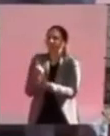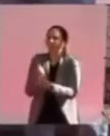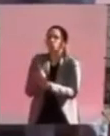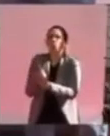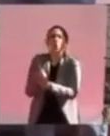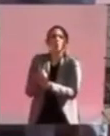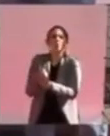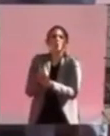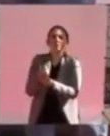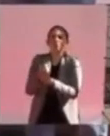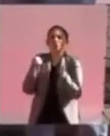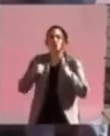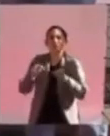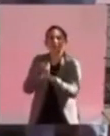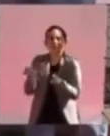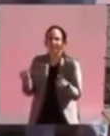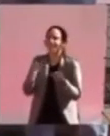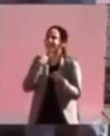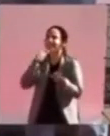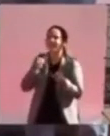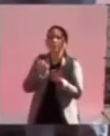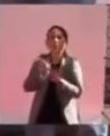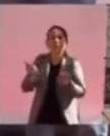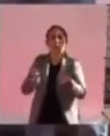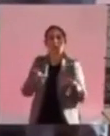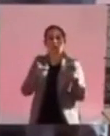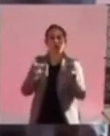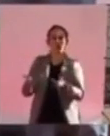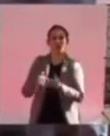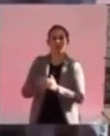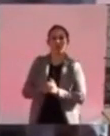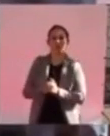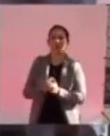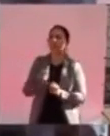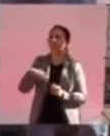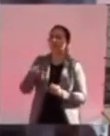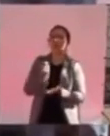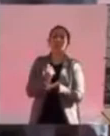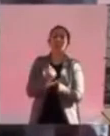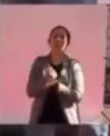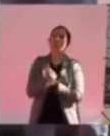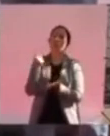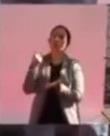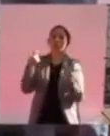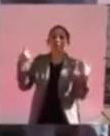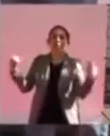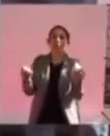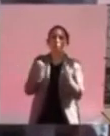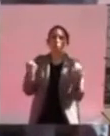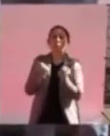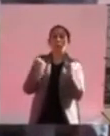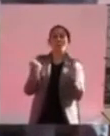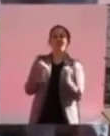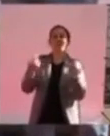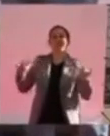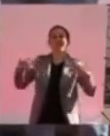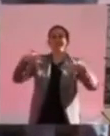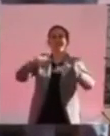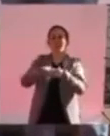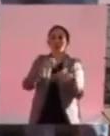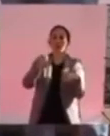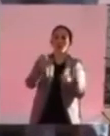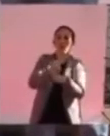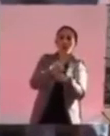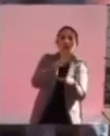è per noi prioritario promuovere la cultura dell'integrazione degli operatori il dialogo delle